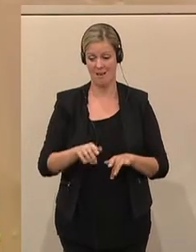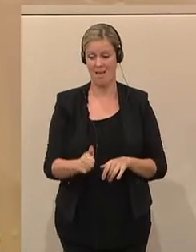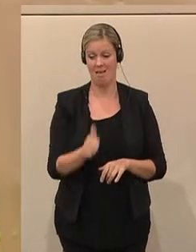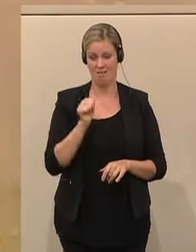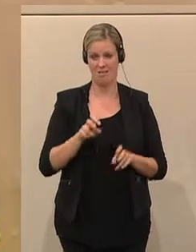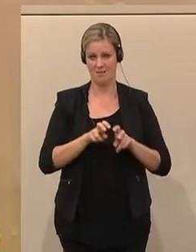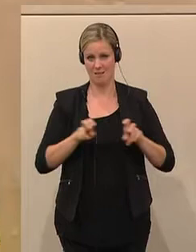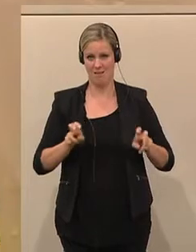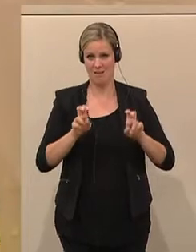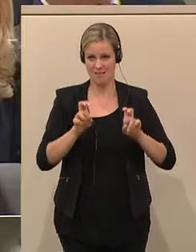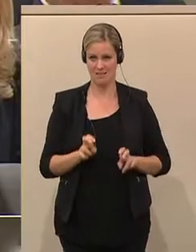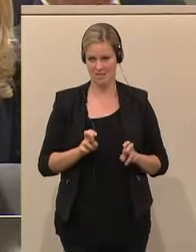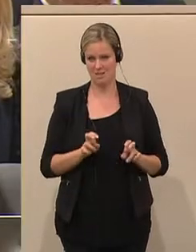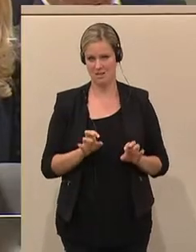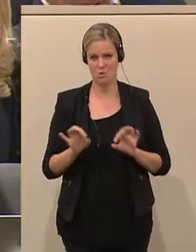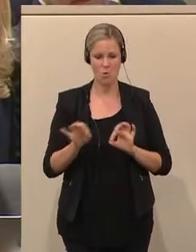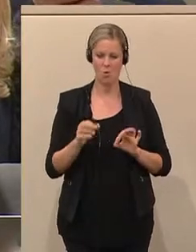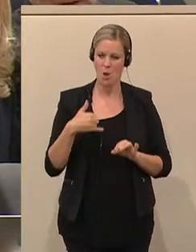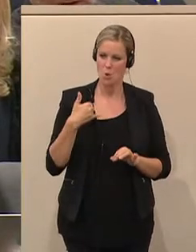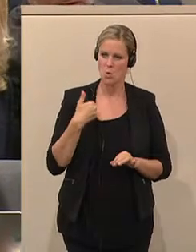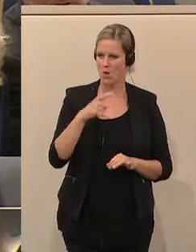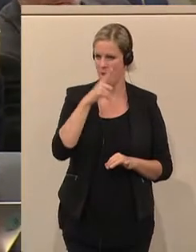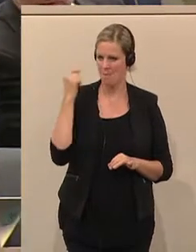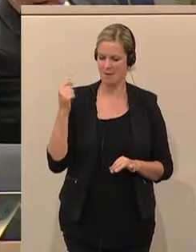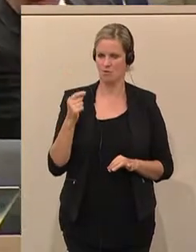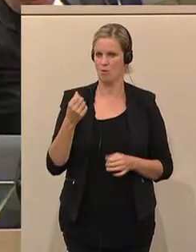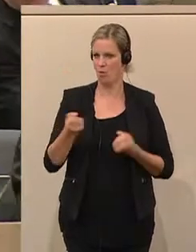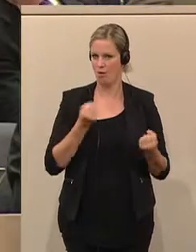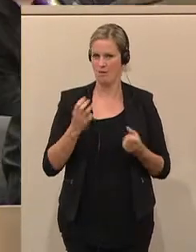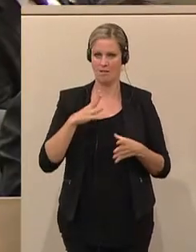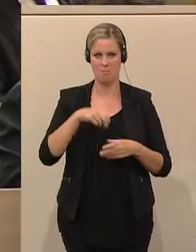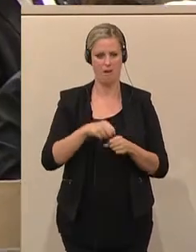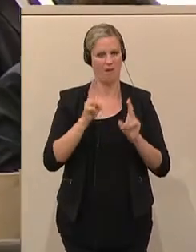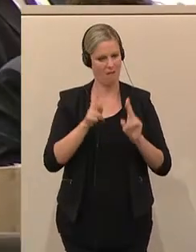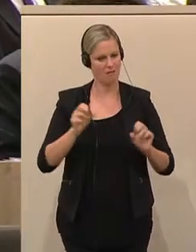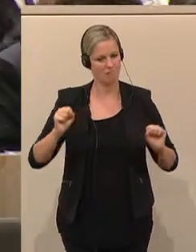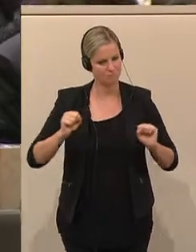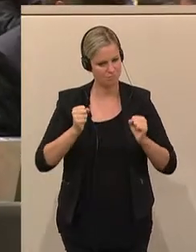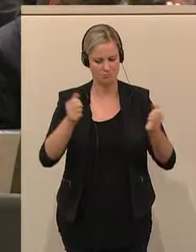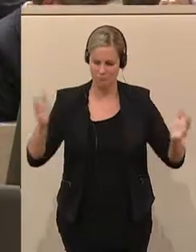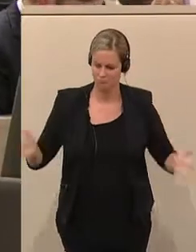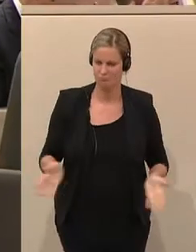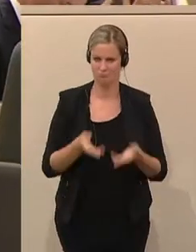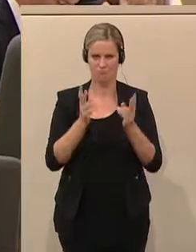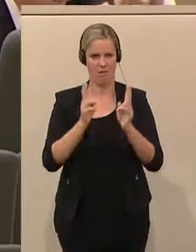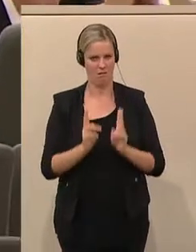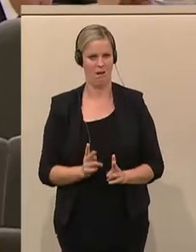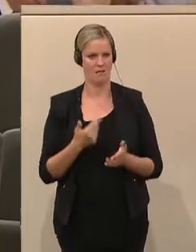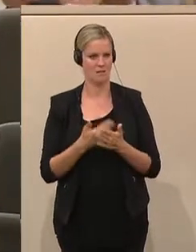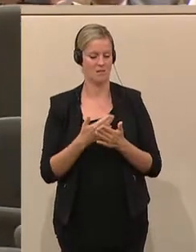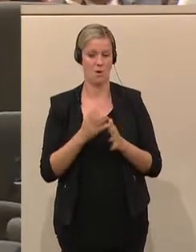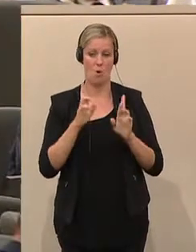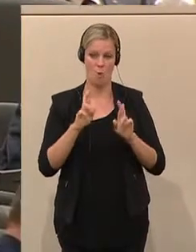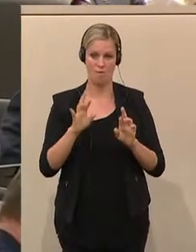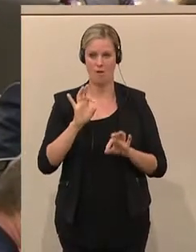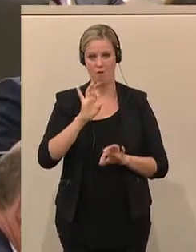Reihe aus oder selbst als junger Mensch in der Politik kann man vieles bewegen. Und ich hoffe auch, dass das ein Vorbild ist für viele junge Menschen, sich politisch